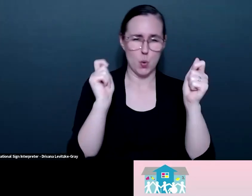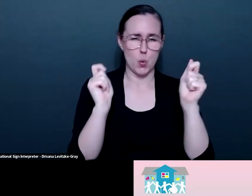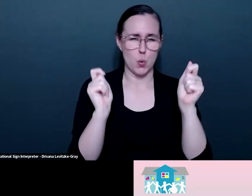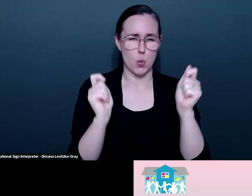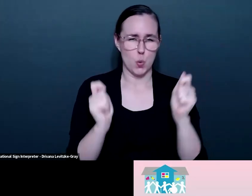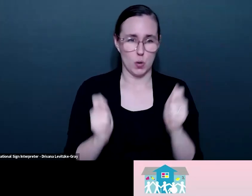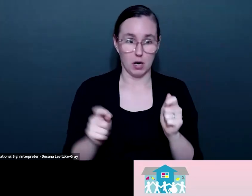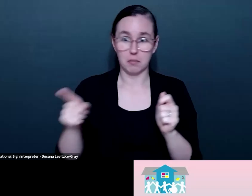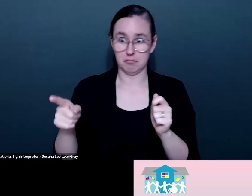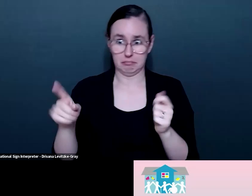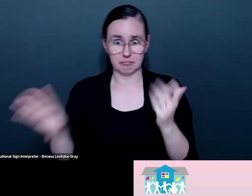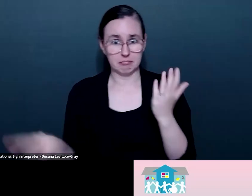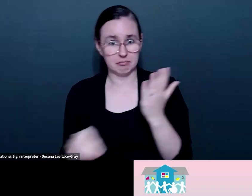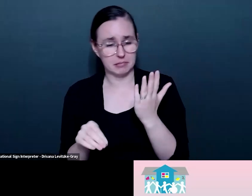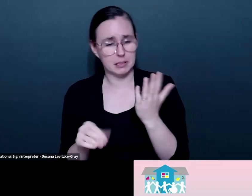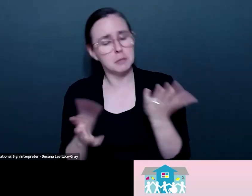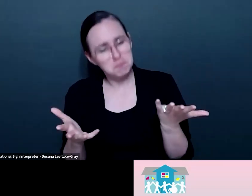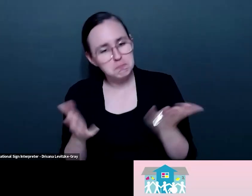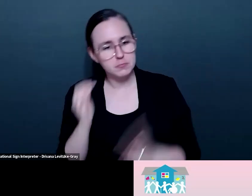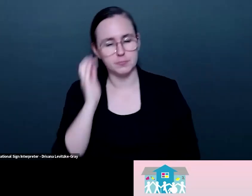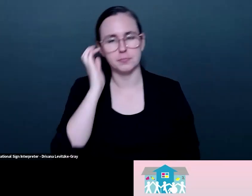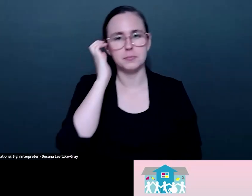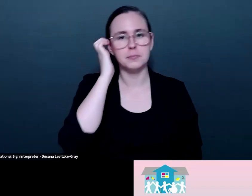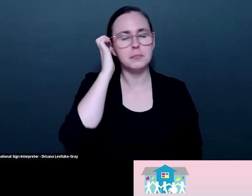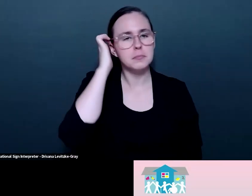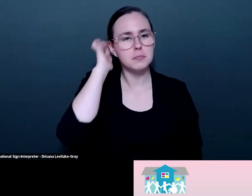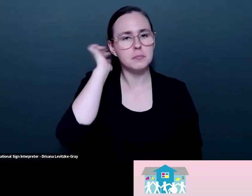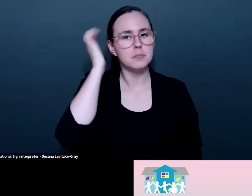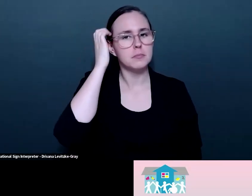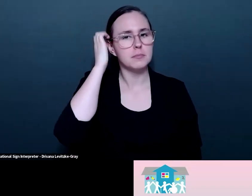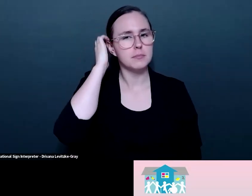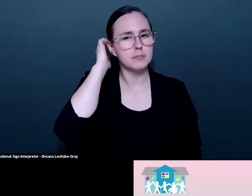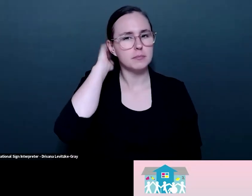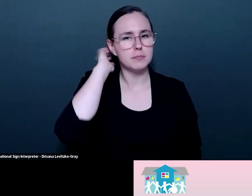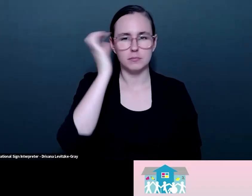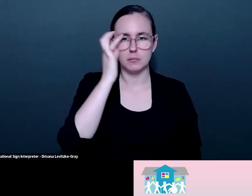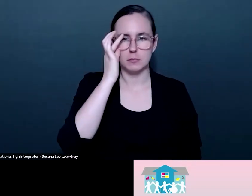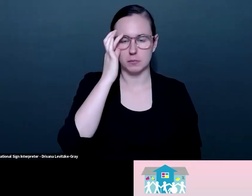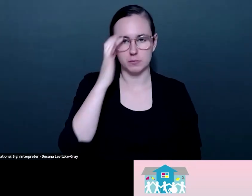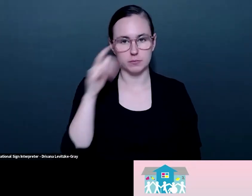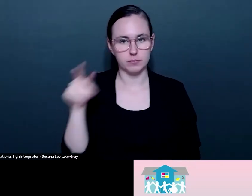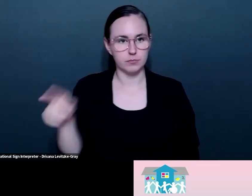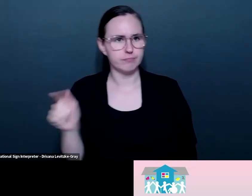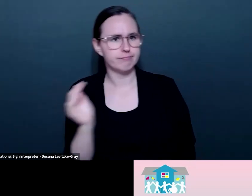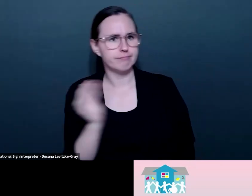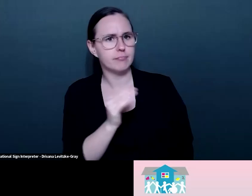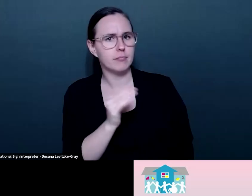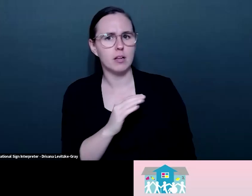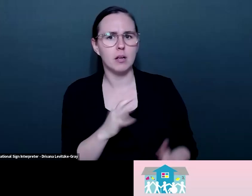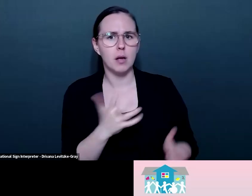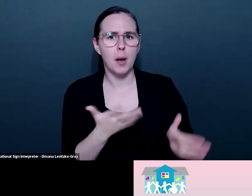Alors, je suis content de vous voir. J'aimerais savoir combien de temps est-ce que ça prend